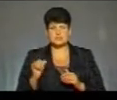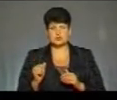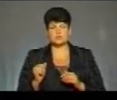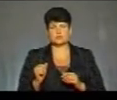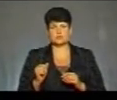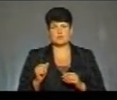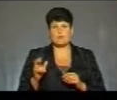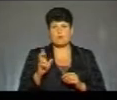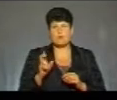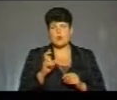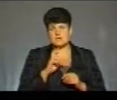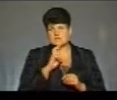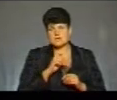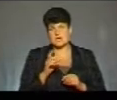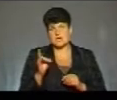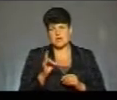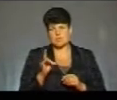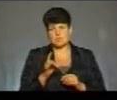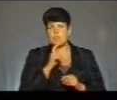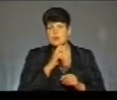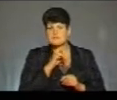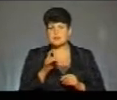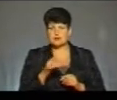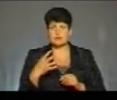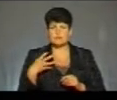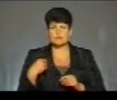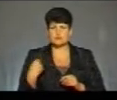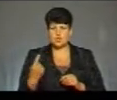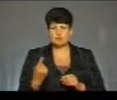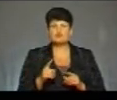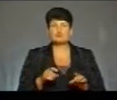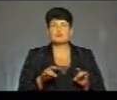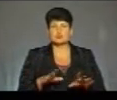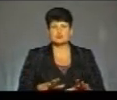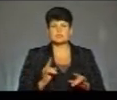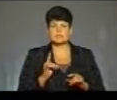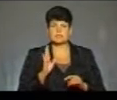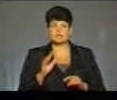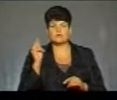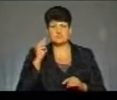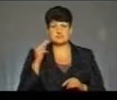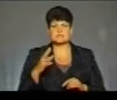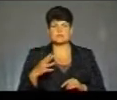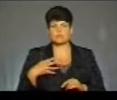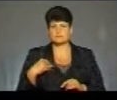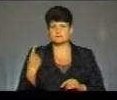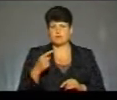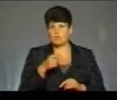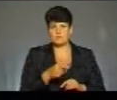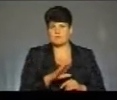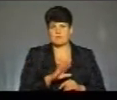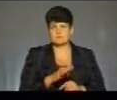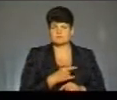ступенів Бродівського району Львівської області. Батько Марії розповів, чому вирішили, що дитина навчатиметься у Звижені, а не в